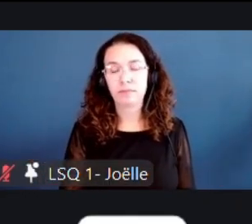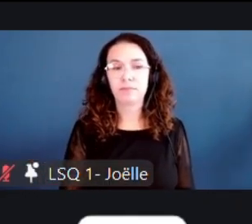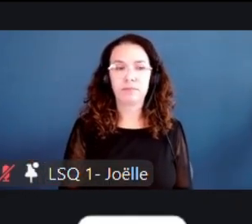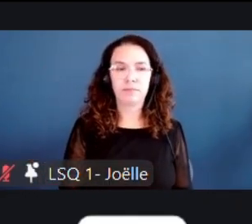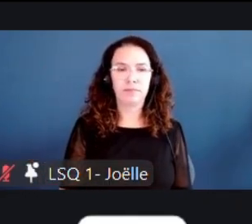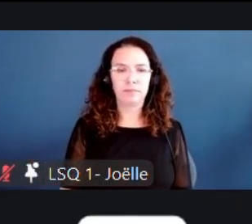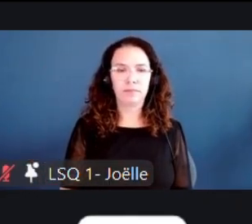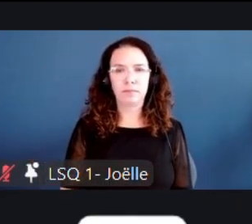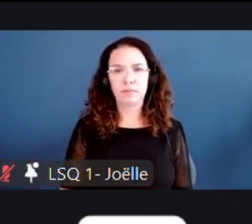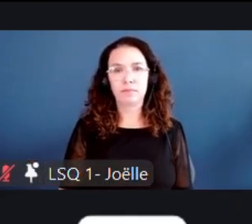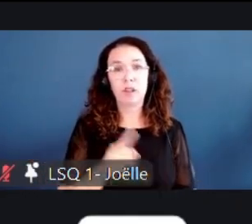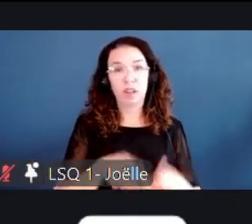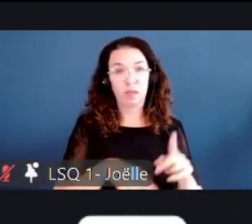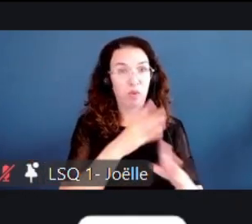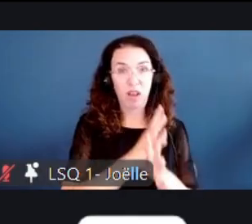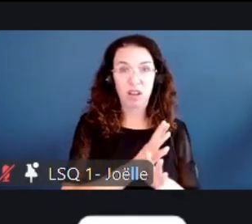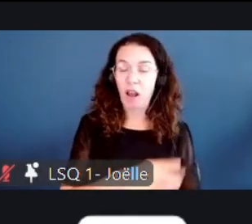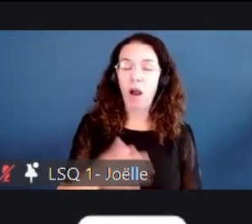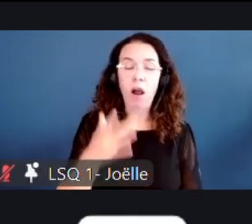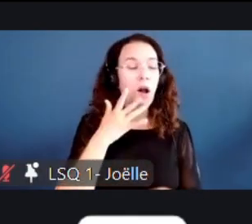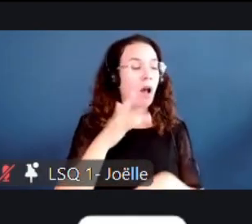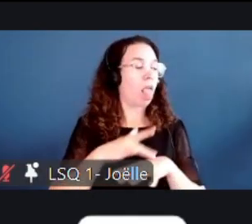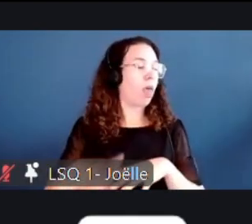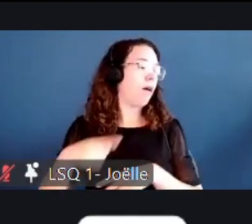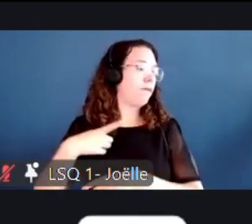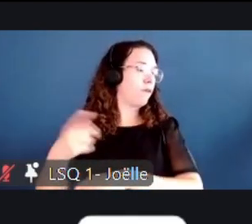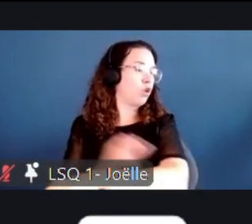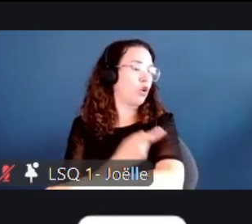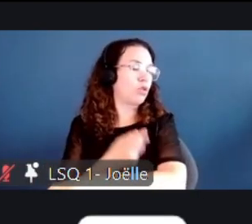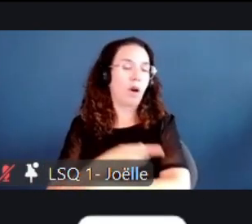va parfois éviter des soins en conséquence.